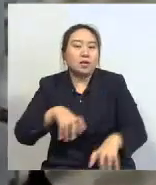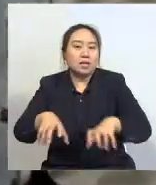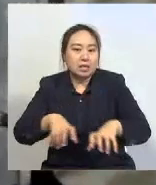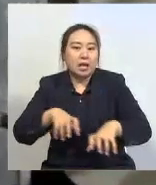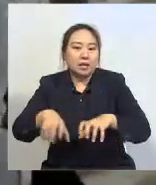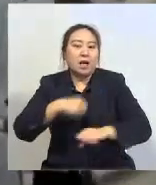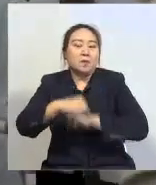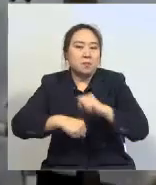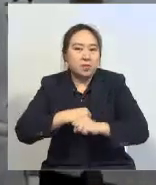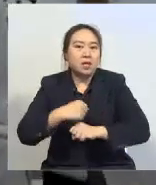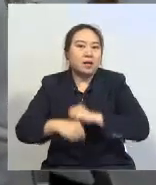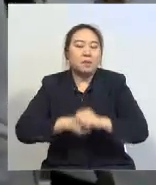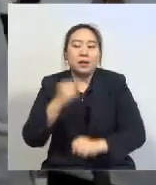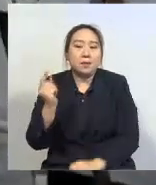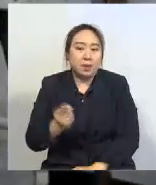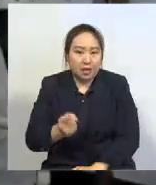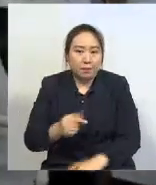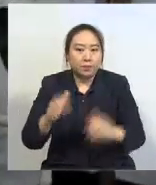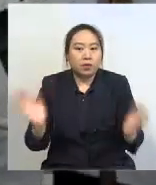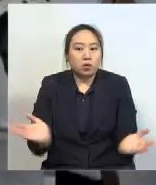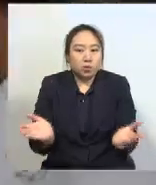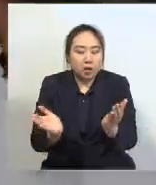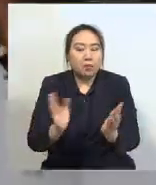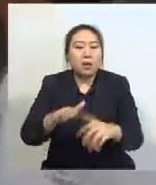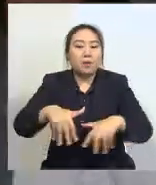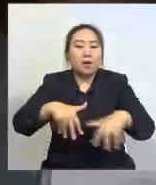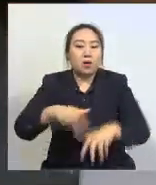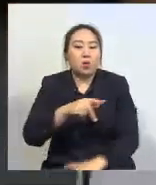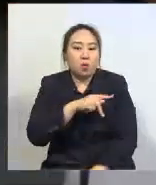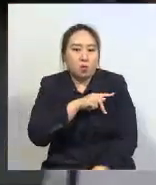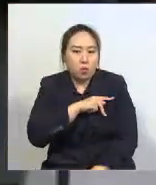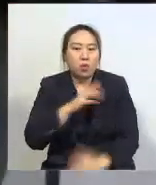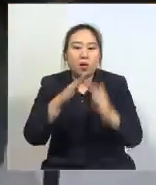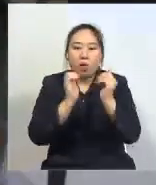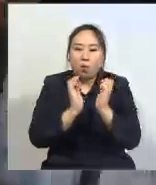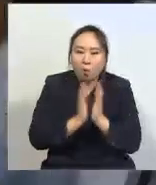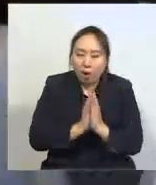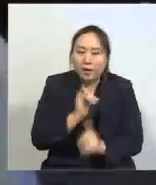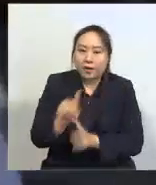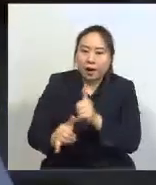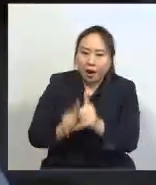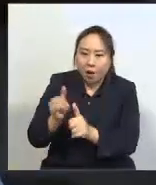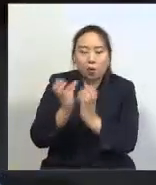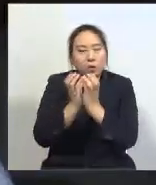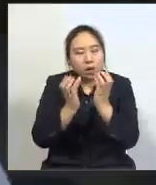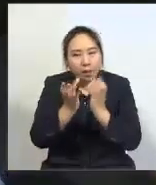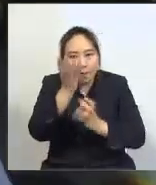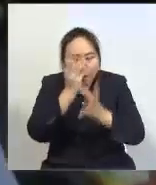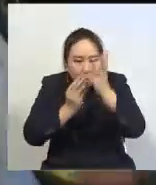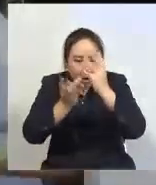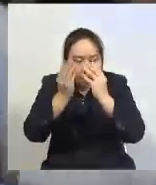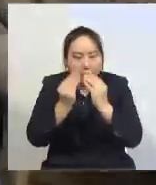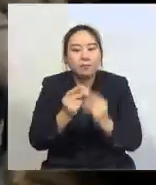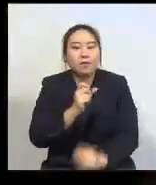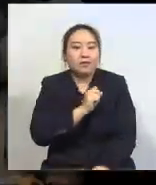จำทุกปีเพื่อเป็นการส่งเสริมสนับสนุนให้พุทธศาสนิกชนทุกคนได้เข้าวัดฟังธรรมร่วมกันทำนุบำรุงพระ